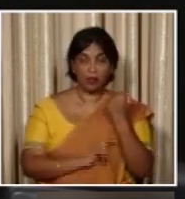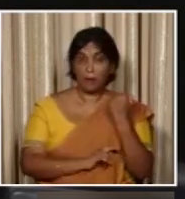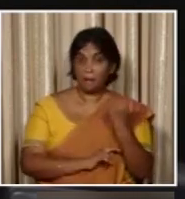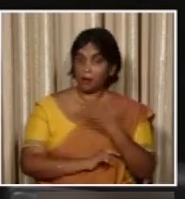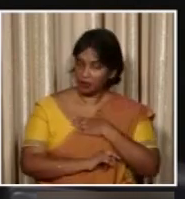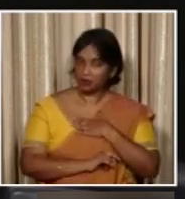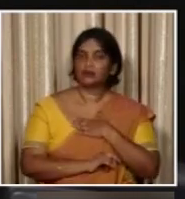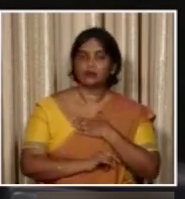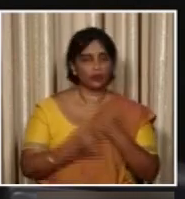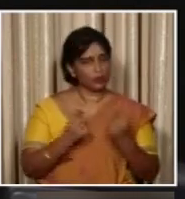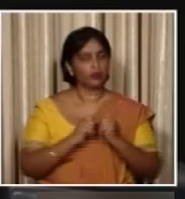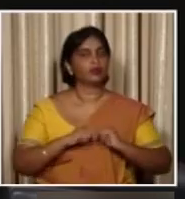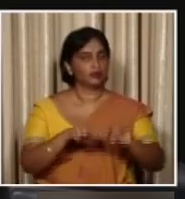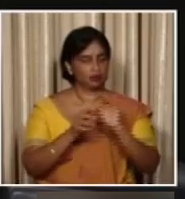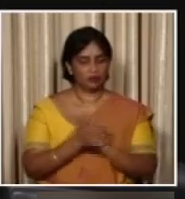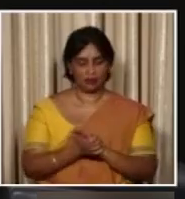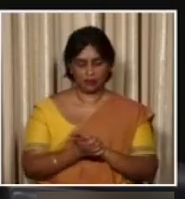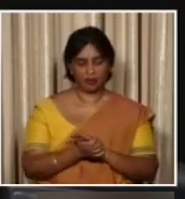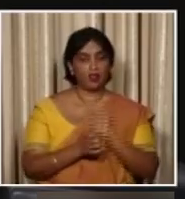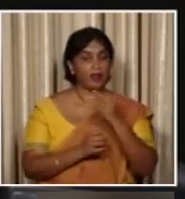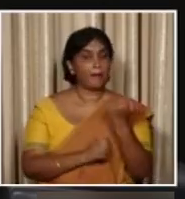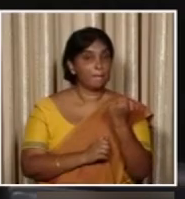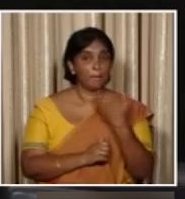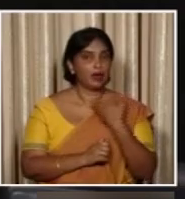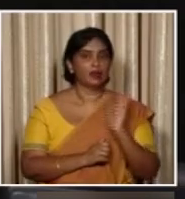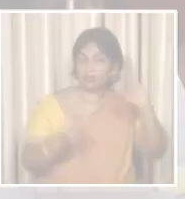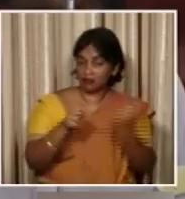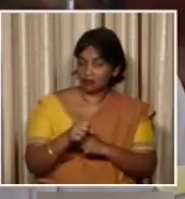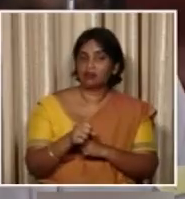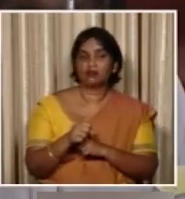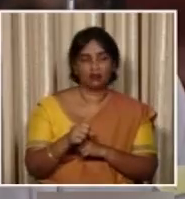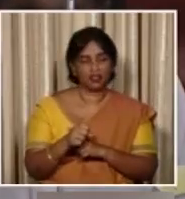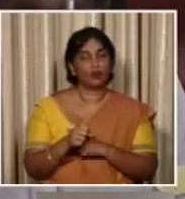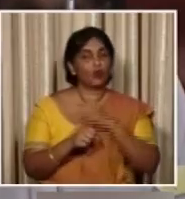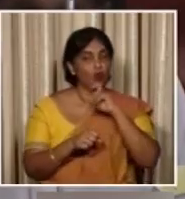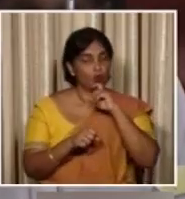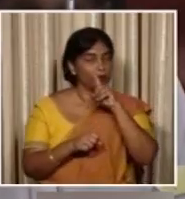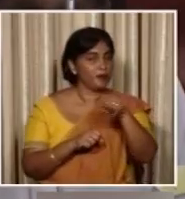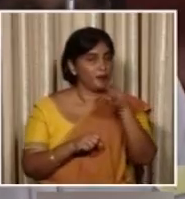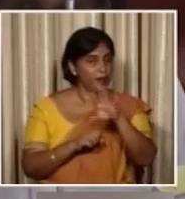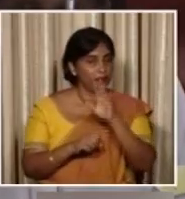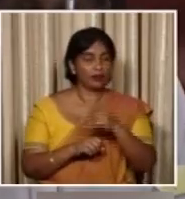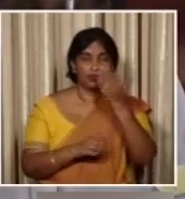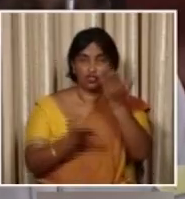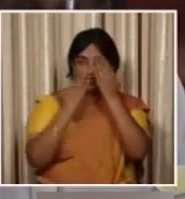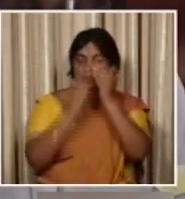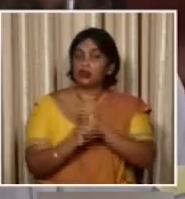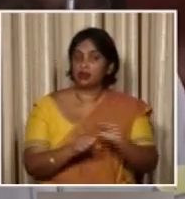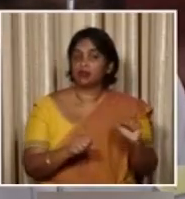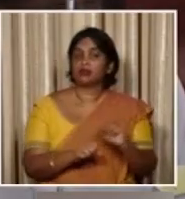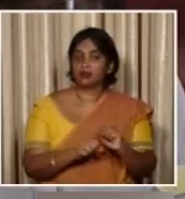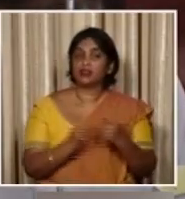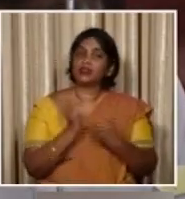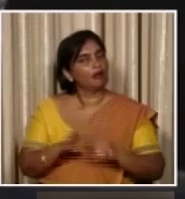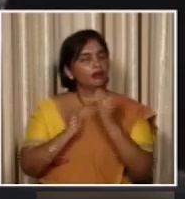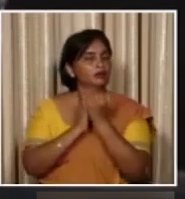නම් මම වාහමයක ක්‍රියාත්මක කරනවා. නමුත් ඒ බලය තිබෙන්නේ මට නෙමෙයි පොලිසියට. උසාවියේ වැරදි කාර්ය කරනවා ඇසින්දුරු සාකි නැතුව මේක ටීවී එකේ